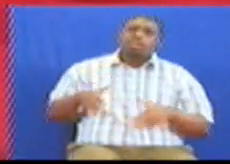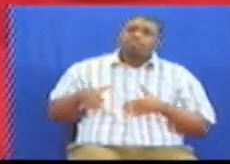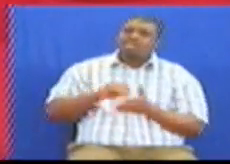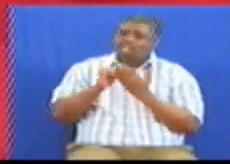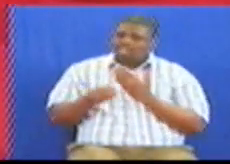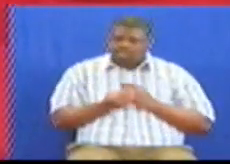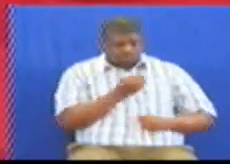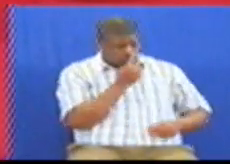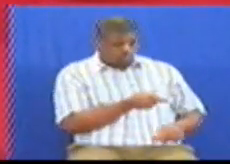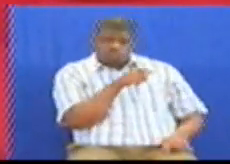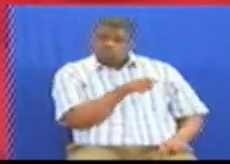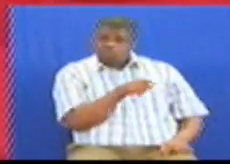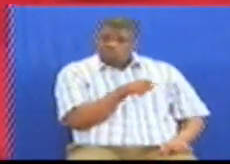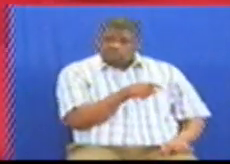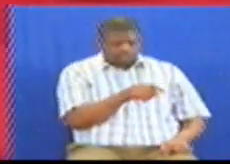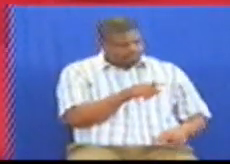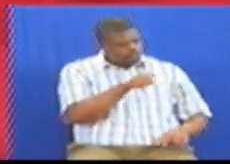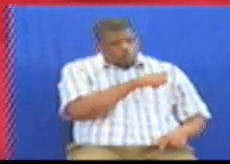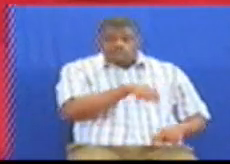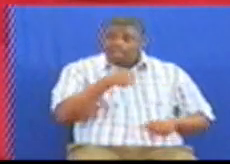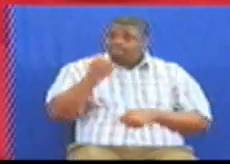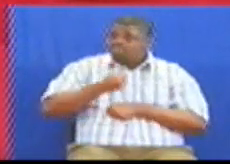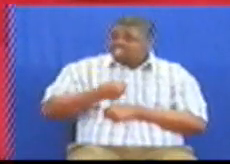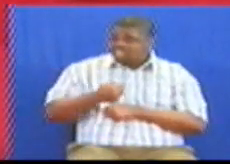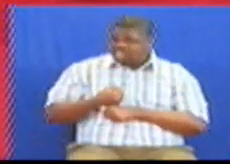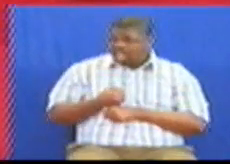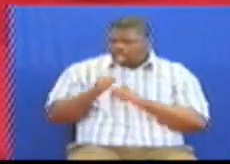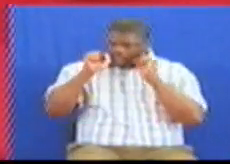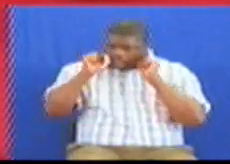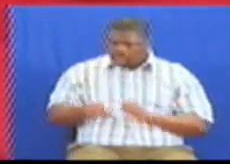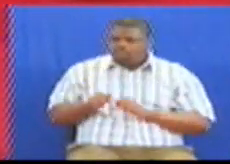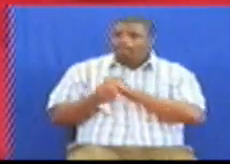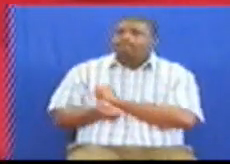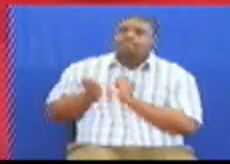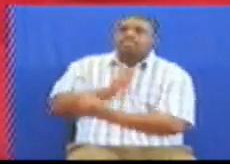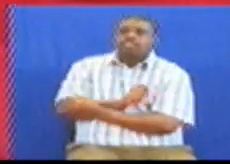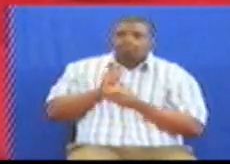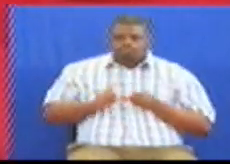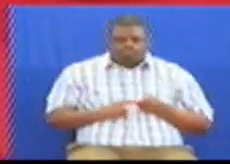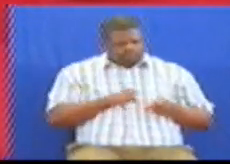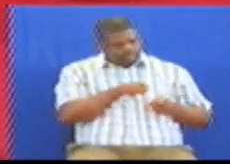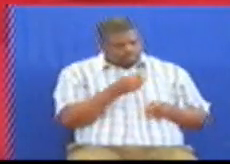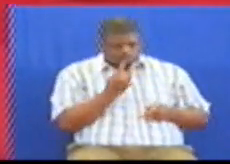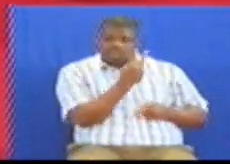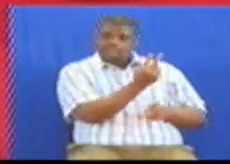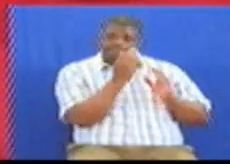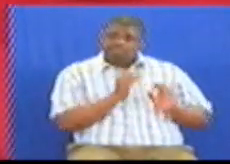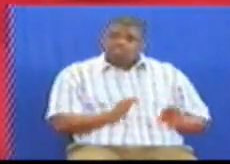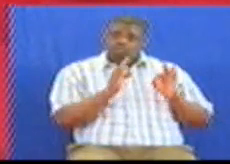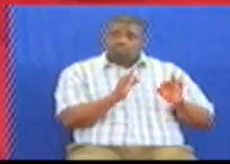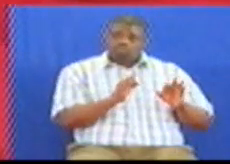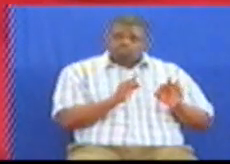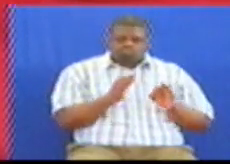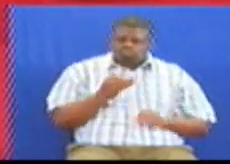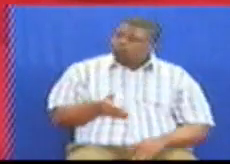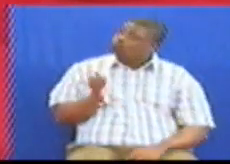utaona kama ni kosa limefanyika, lazima tuje na mabadiliko, na mabadiliko chanya kuwatazama vizuri watu walio pale mabondeni. Na Mwenyezi